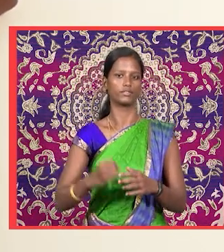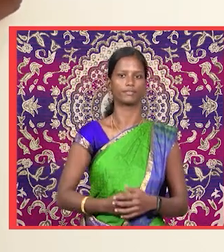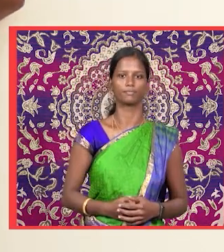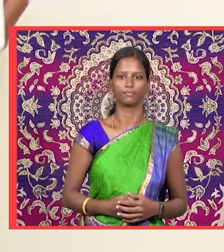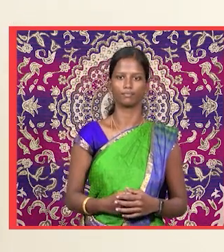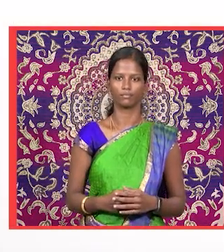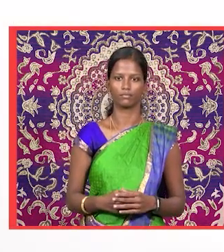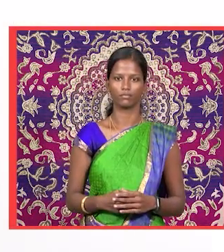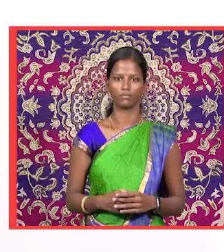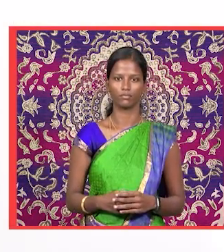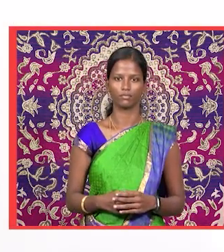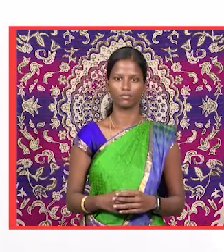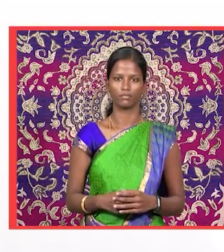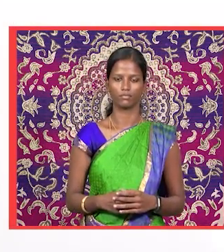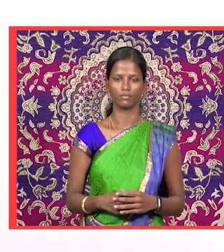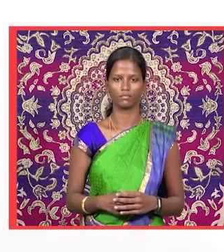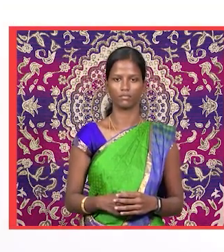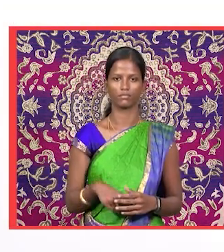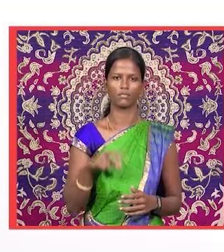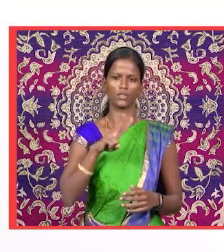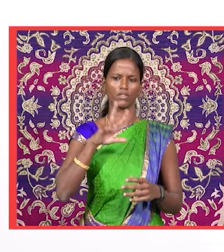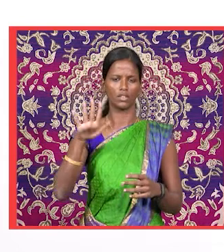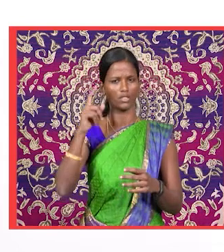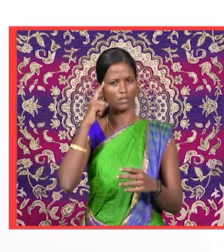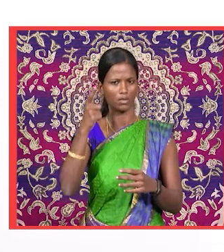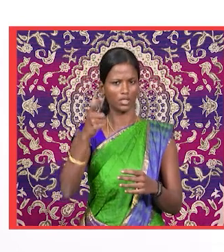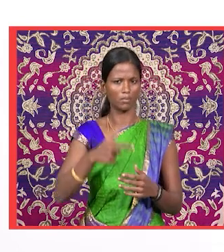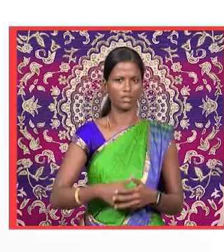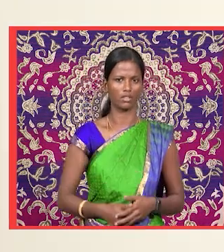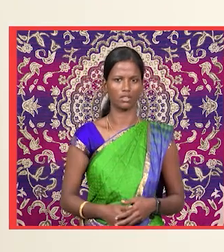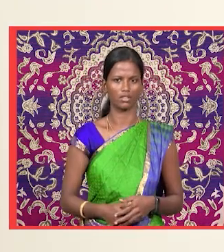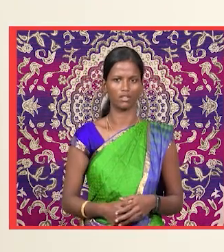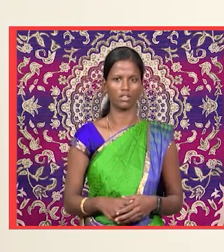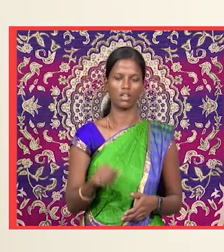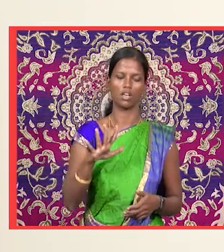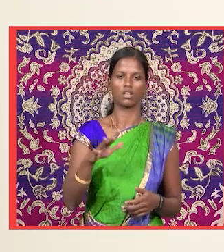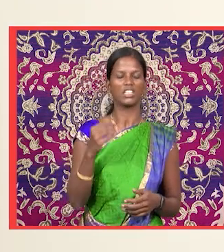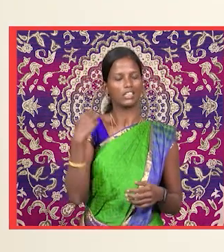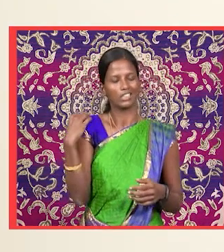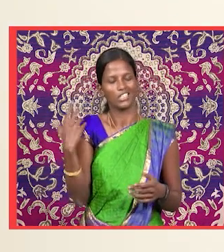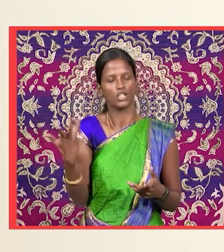×100%. கேன்சல் பண்ணிக்கலாங்க, 25 நம்ம சொல்லியிருக்கோம், அதே கேன்சல் பண்ணிட்டு 5 எடுத்துக்கலாம்,